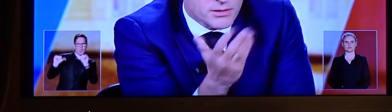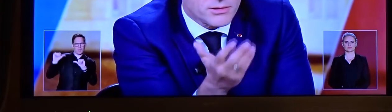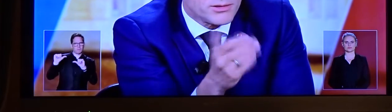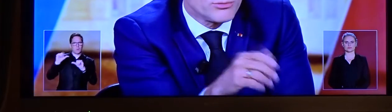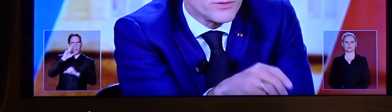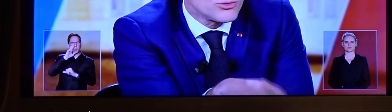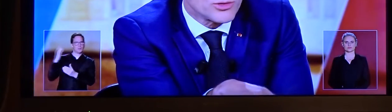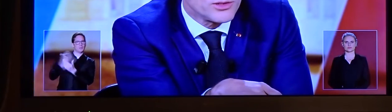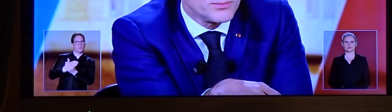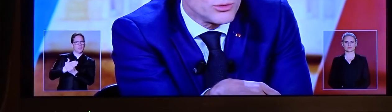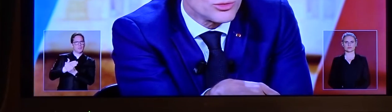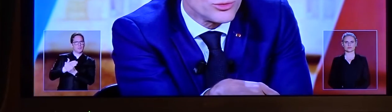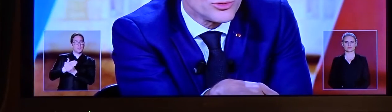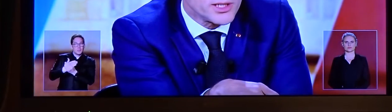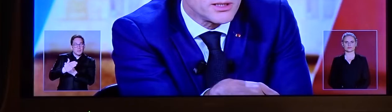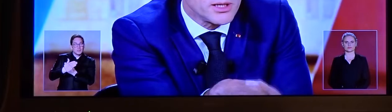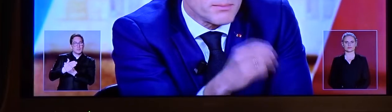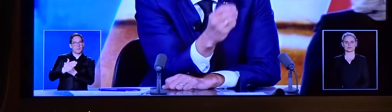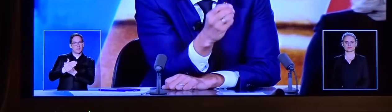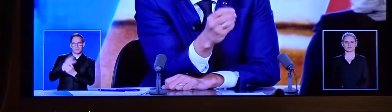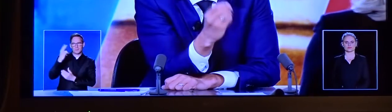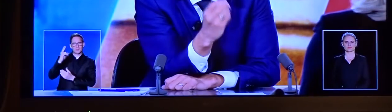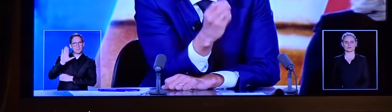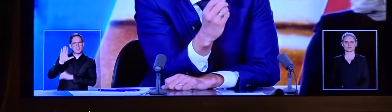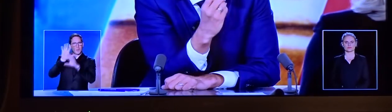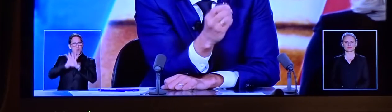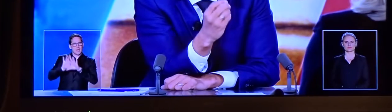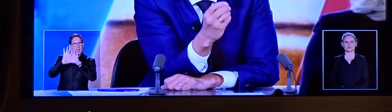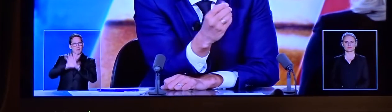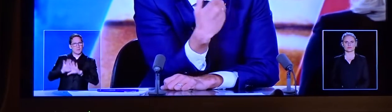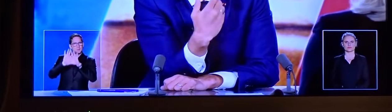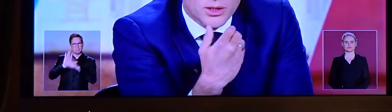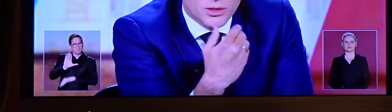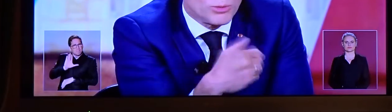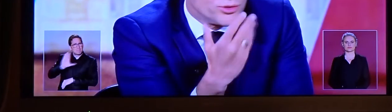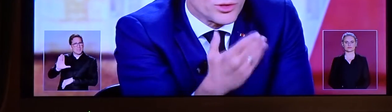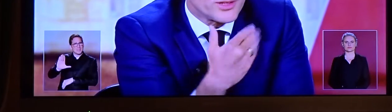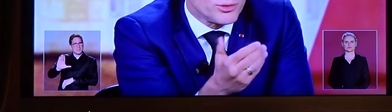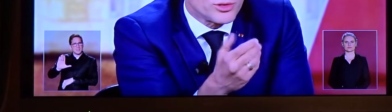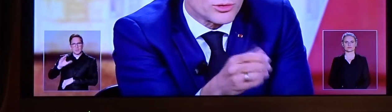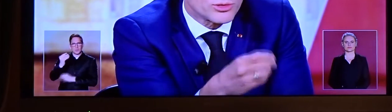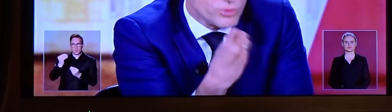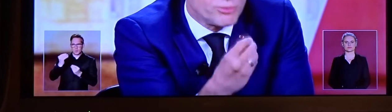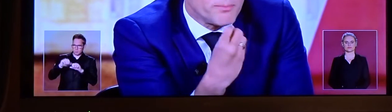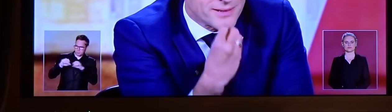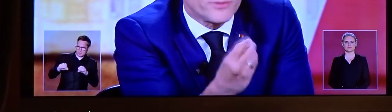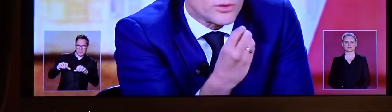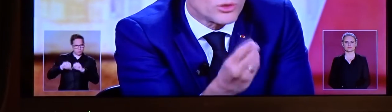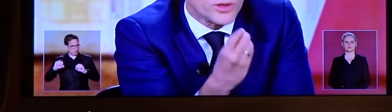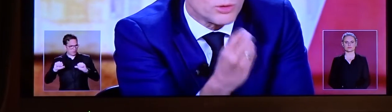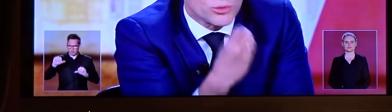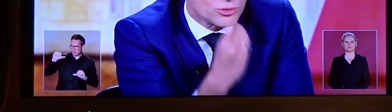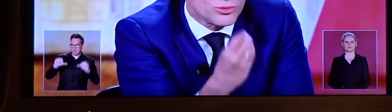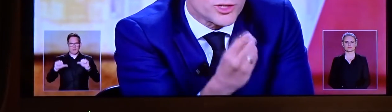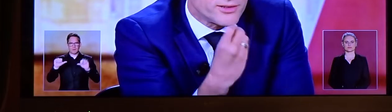Et si vous avez toujours été ambigu sur le sujet, parce que vous n'êtes pas dans une situation de puissance à puissance, que vous ne pouvez pas